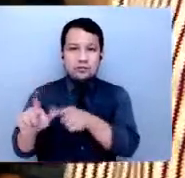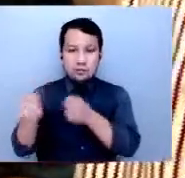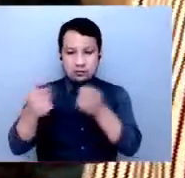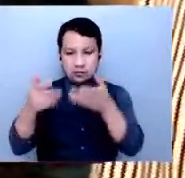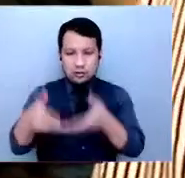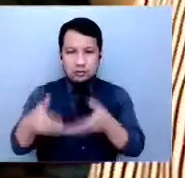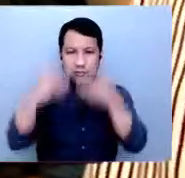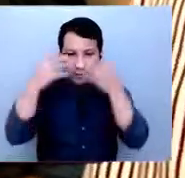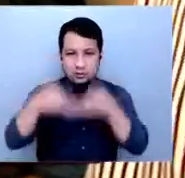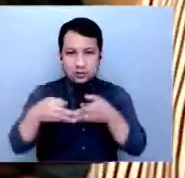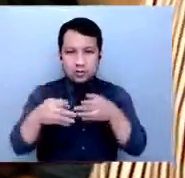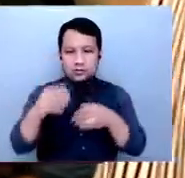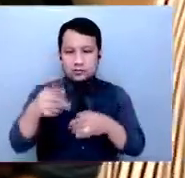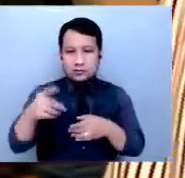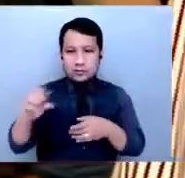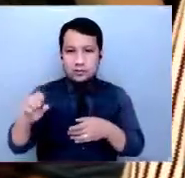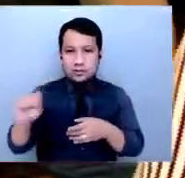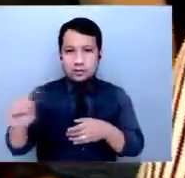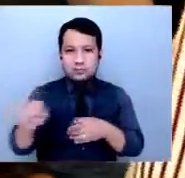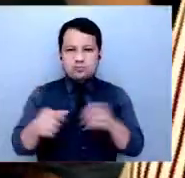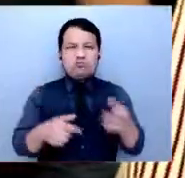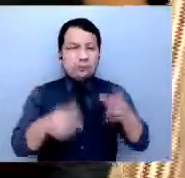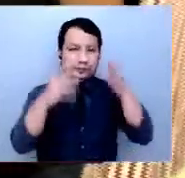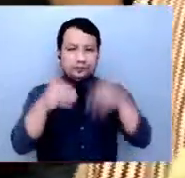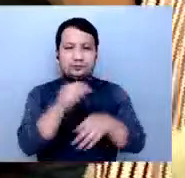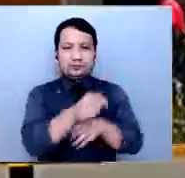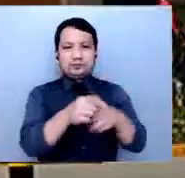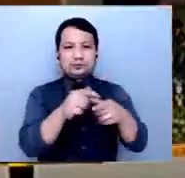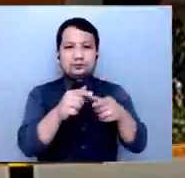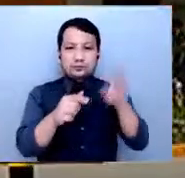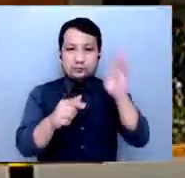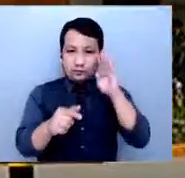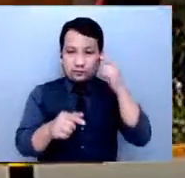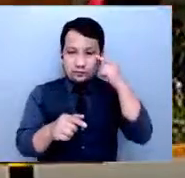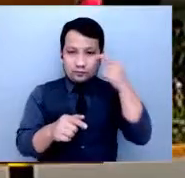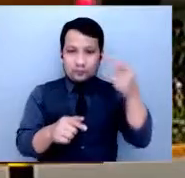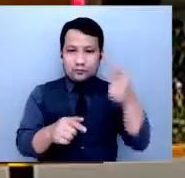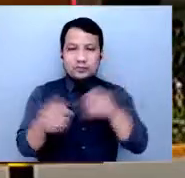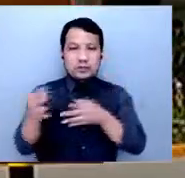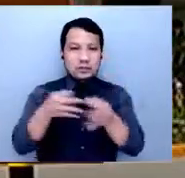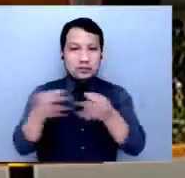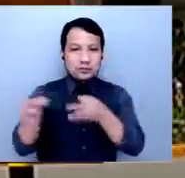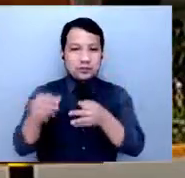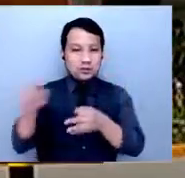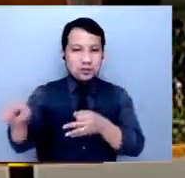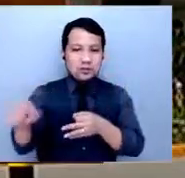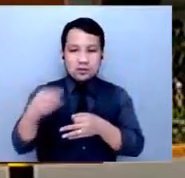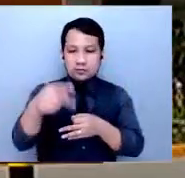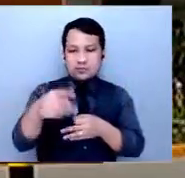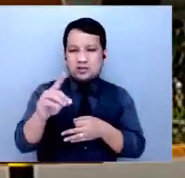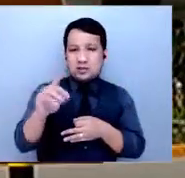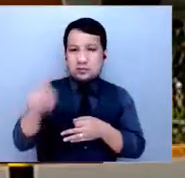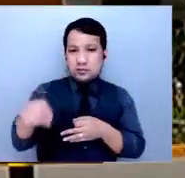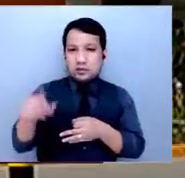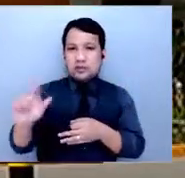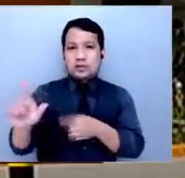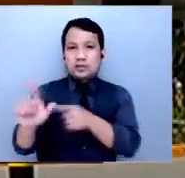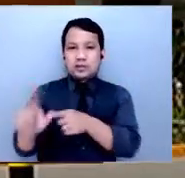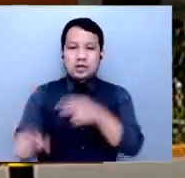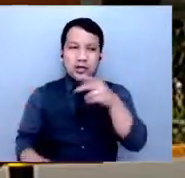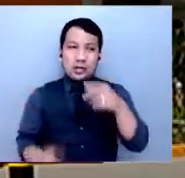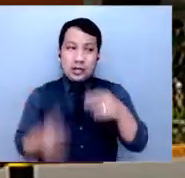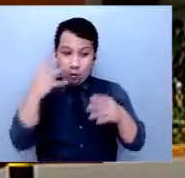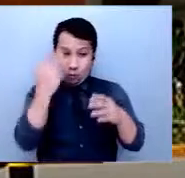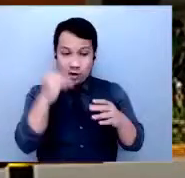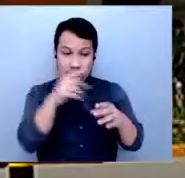daw ng PDDS ang pagtakbo ng Pangulo at Ligo. Paliwanag ng liderato ng PDP laban, kaya PDDS ang